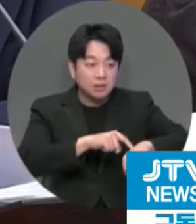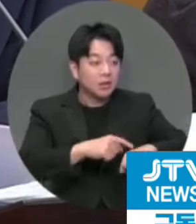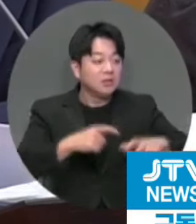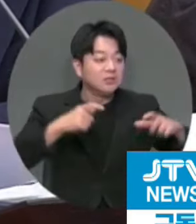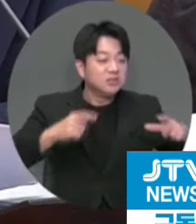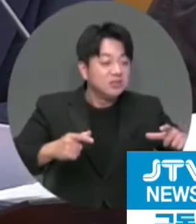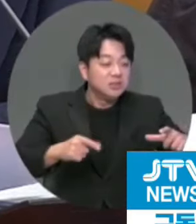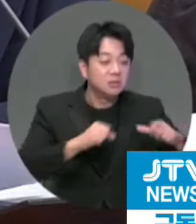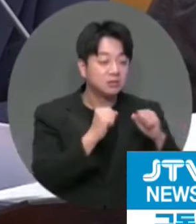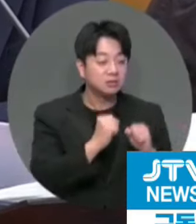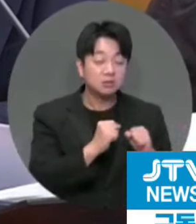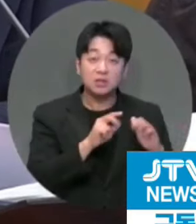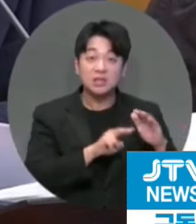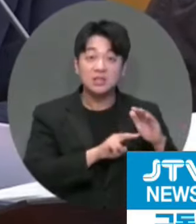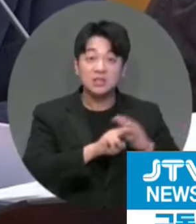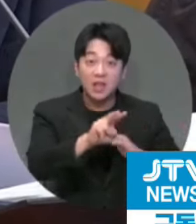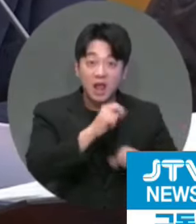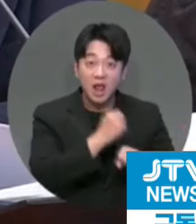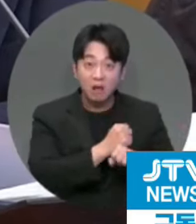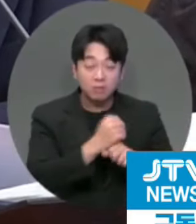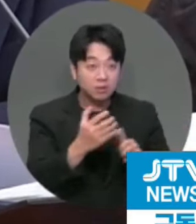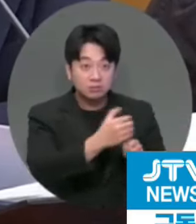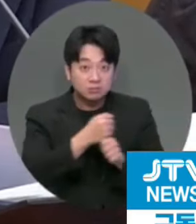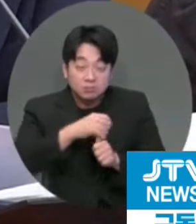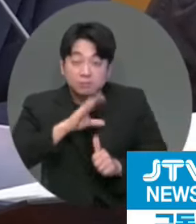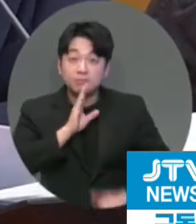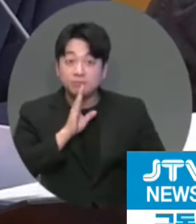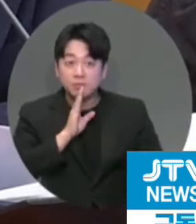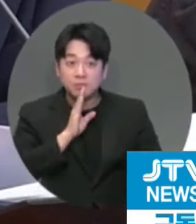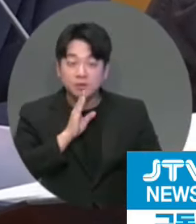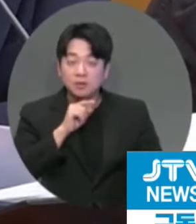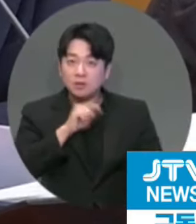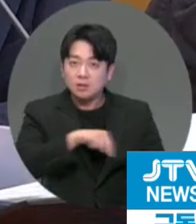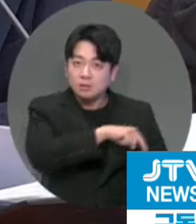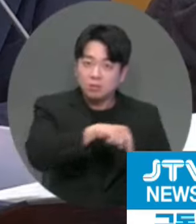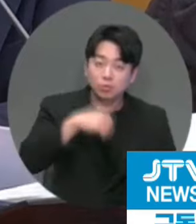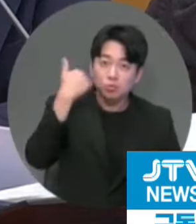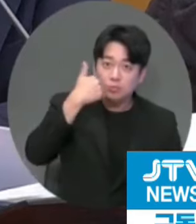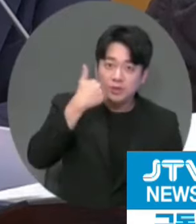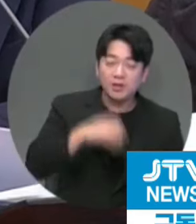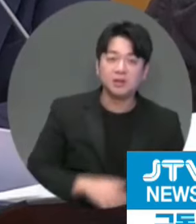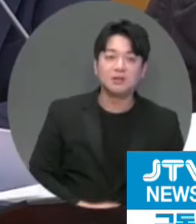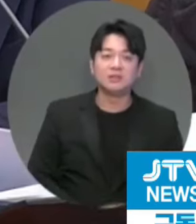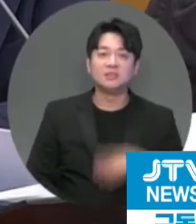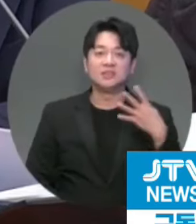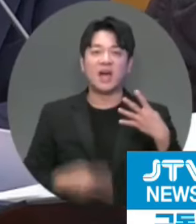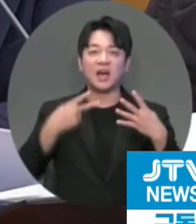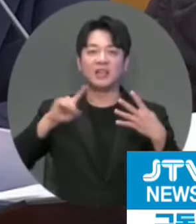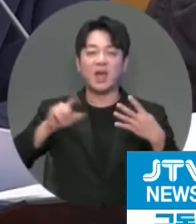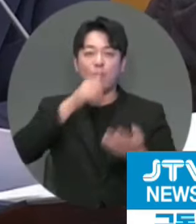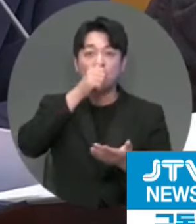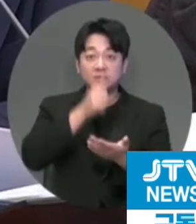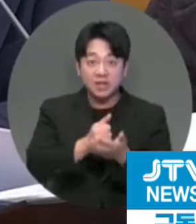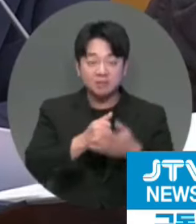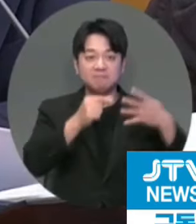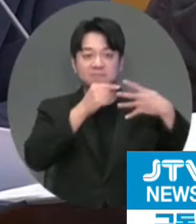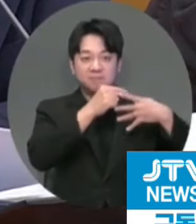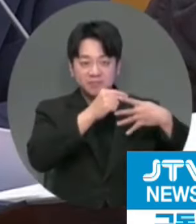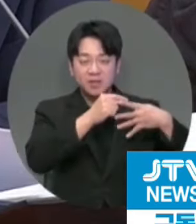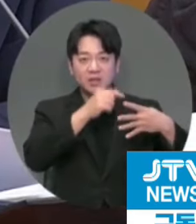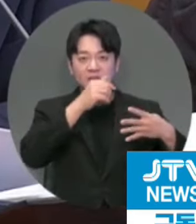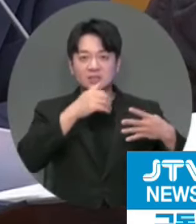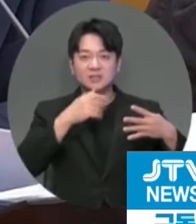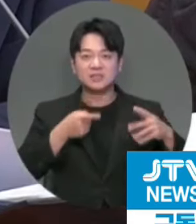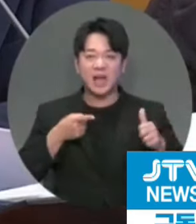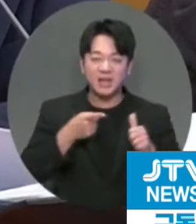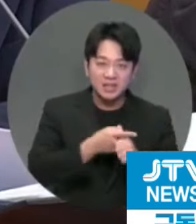맞습니다. 전자발찌 찬 사람들은 어떤 사람들이 있습니까? 4대 범죄에 속한 살인, 성범죄,